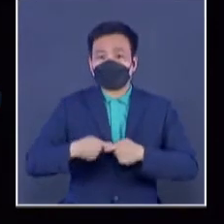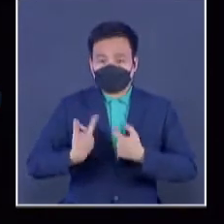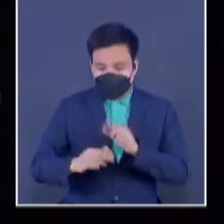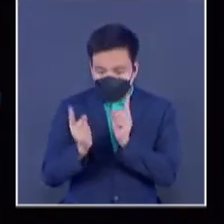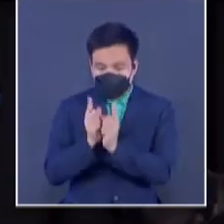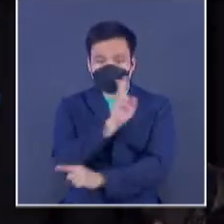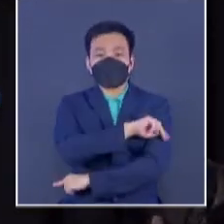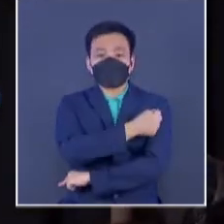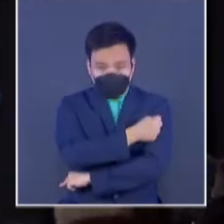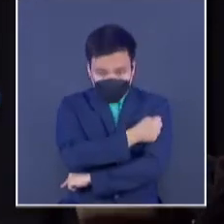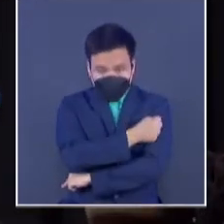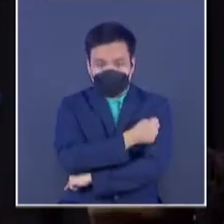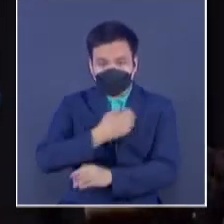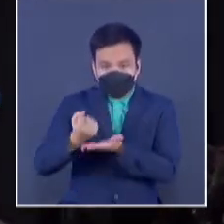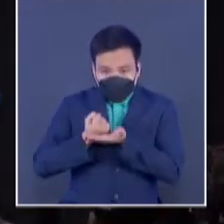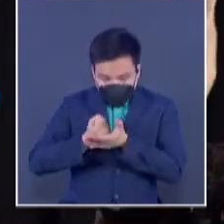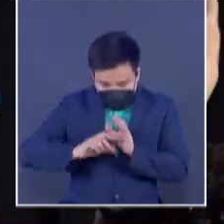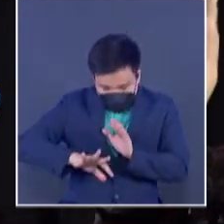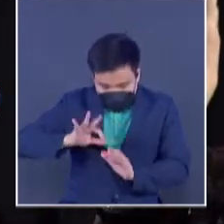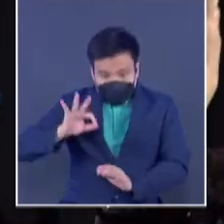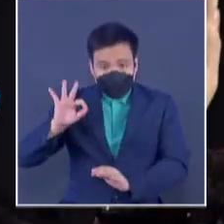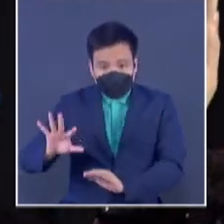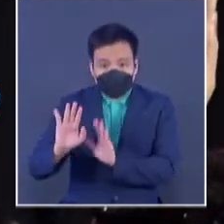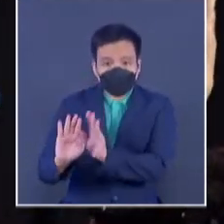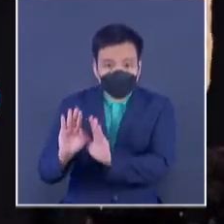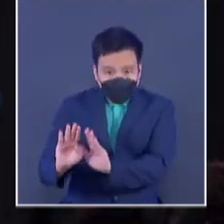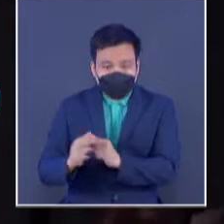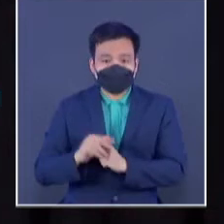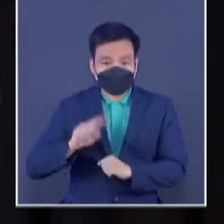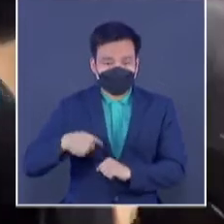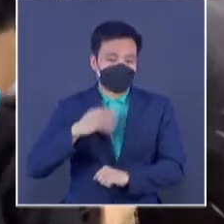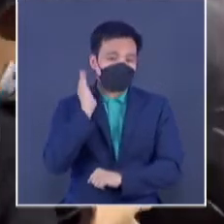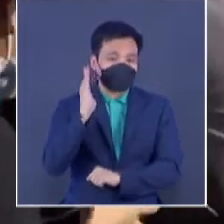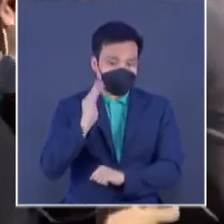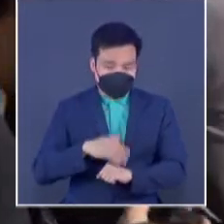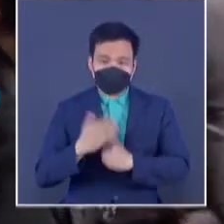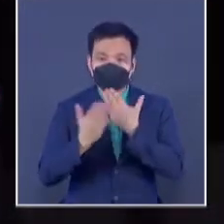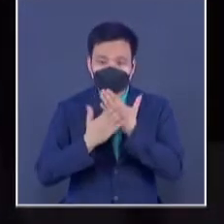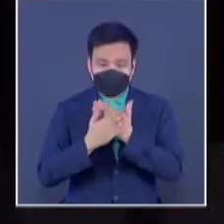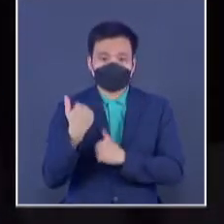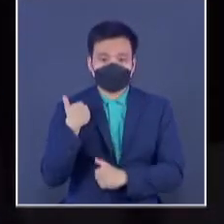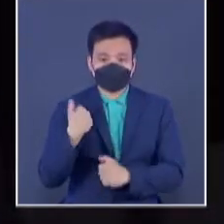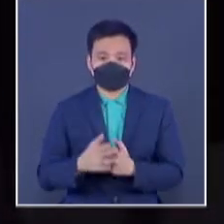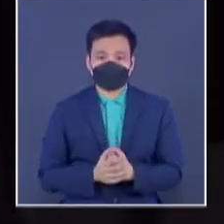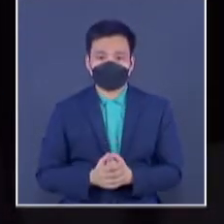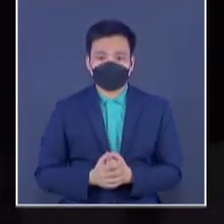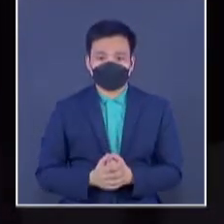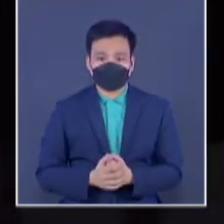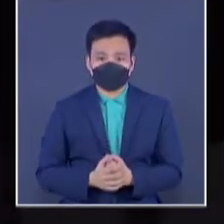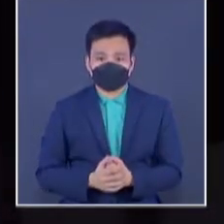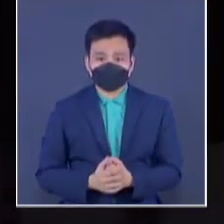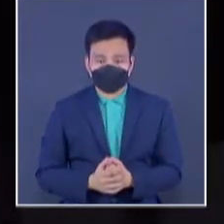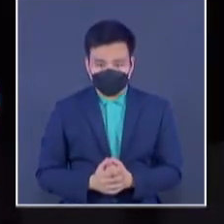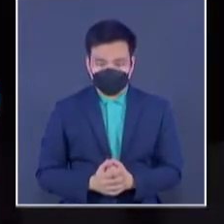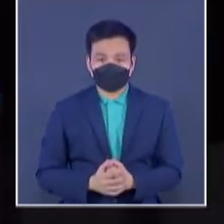คะการไปฝากไข่ในครั้งนี้ด้านคุณไผ่ก็ได้เอ่ยปากห้ามด้วยซ้ำไปฟังเสียงน้ำตาลกันหน่อยค่ะ พอเรารู้ว่ามันสามารถแบบเก็บได้ต